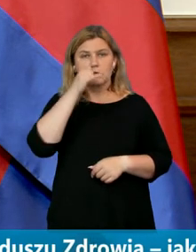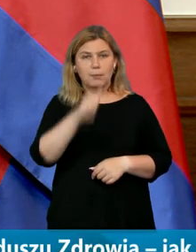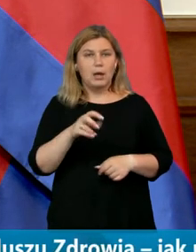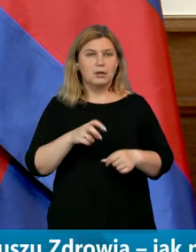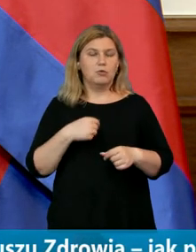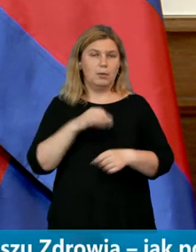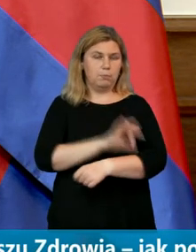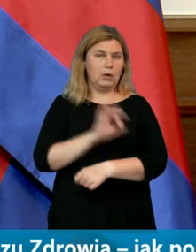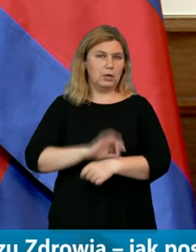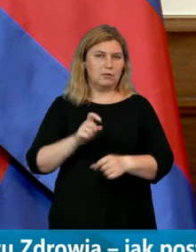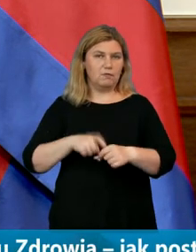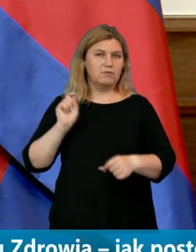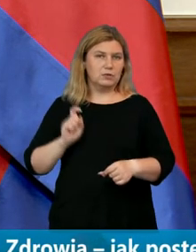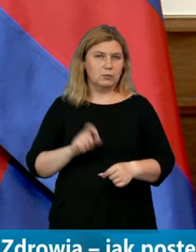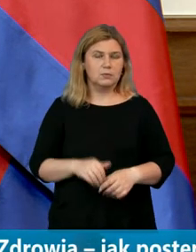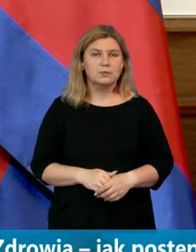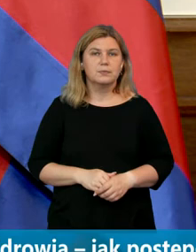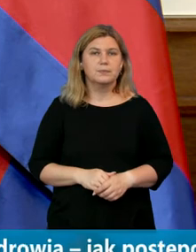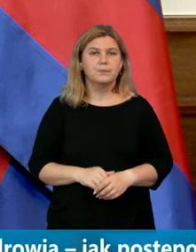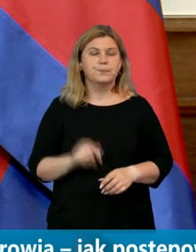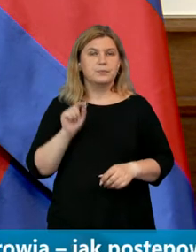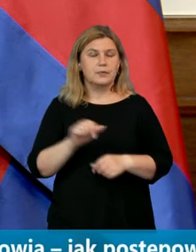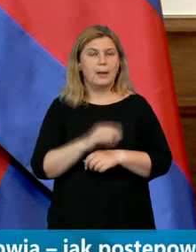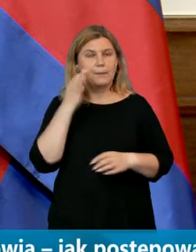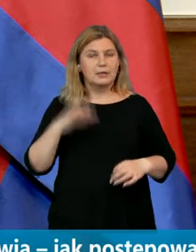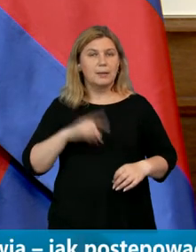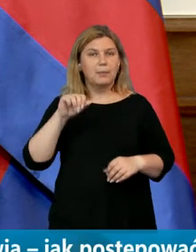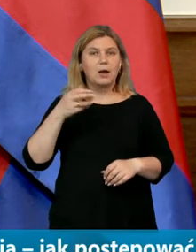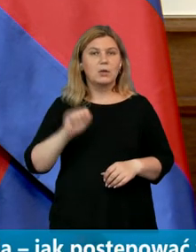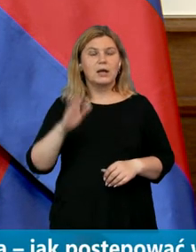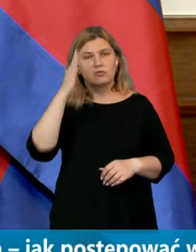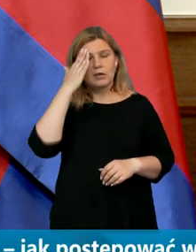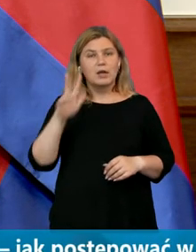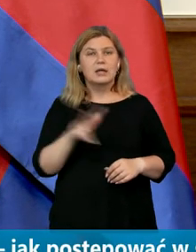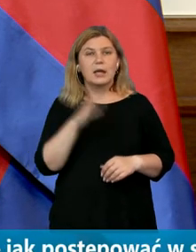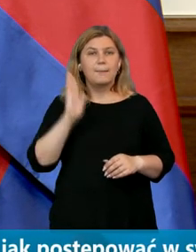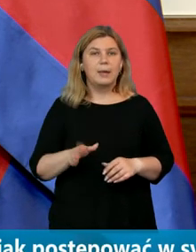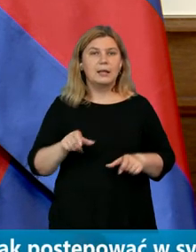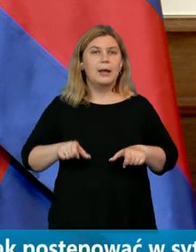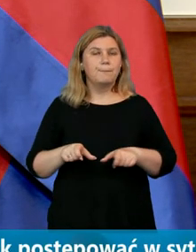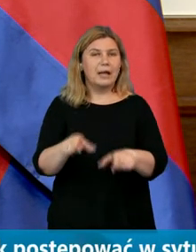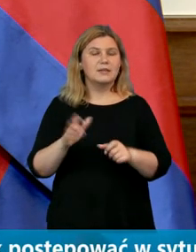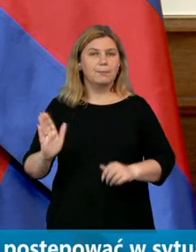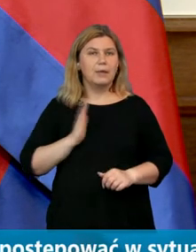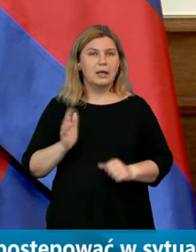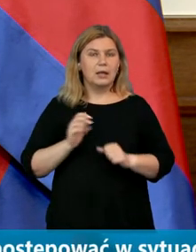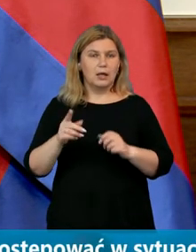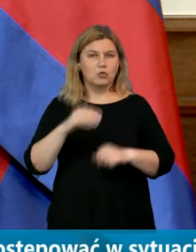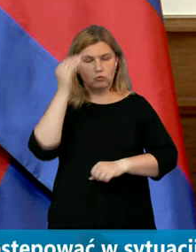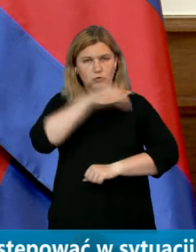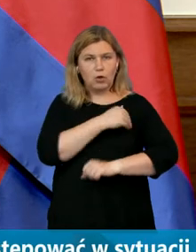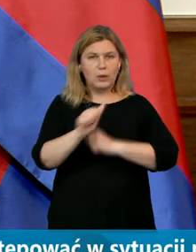projektu wycofać. Pani Paula pisze, panie prezydencie, czy wiadomo, kiedy doczekamy się pasu bezpieczeństwa przy szkole podstawowej 63 na